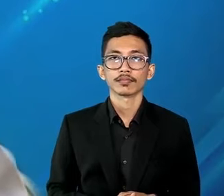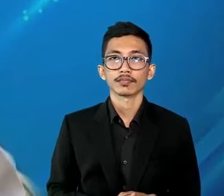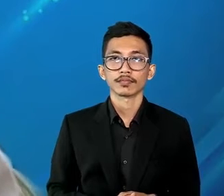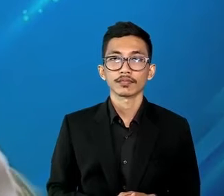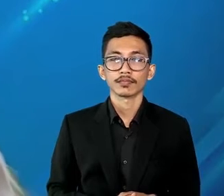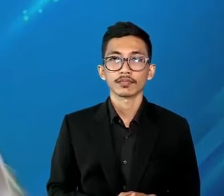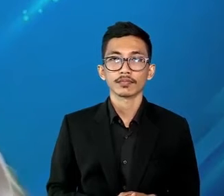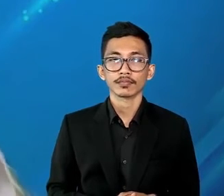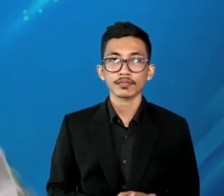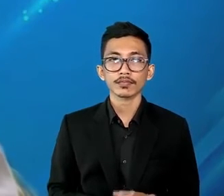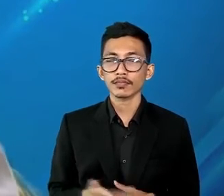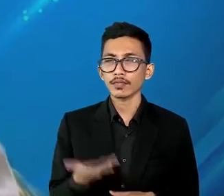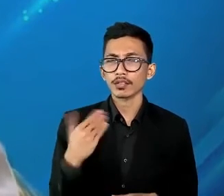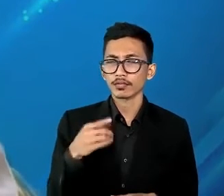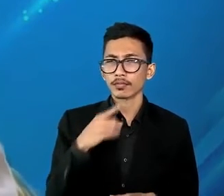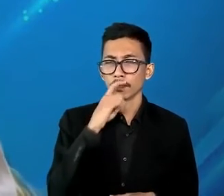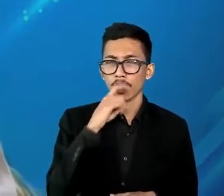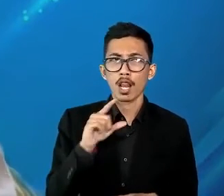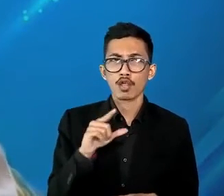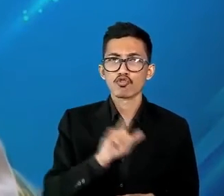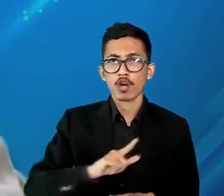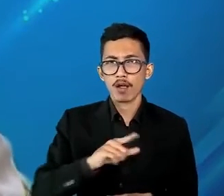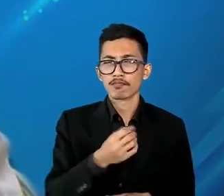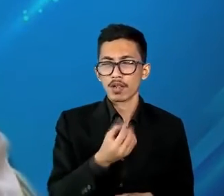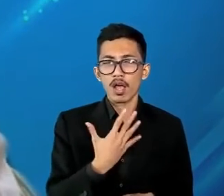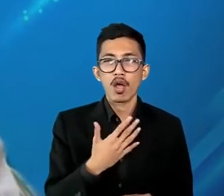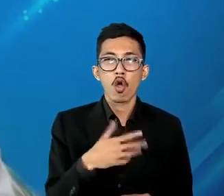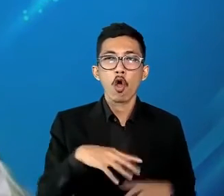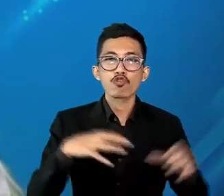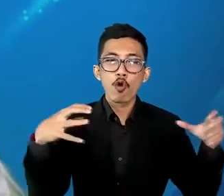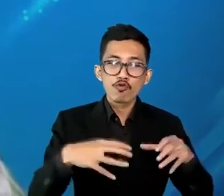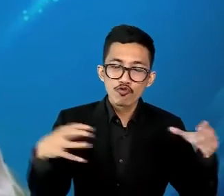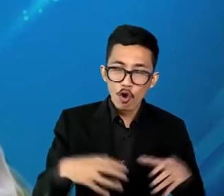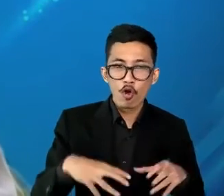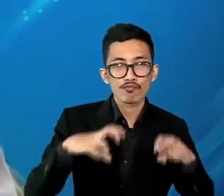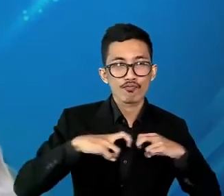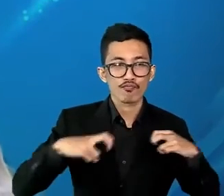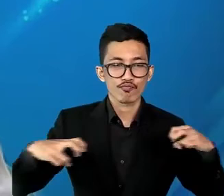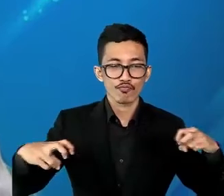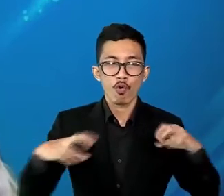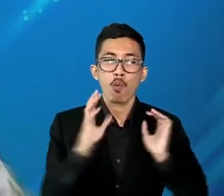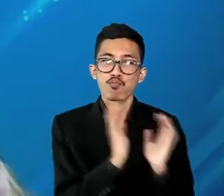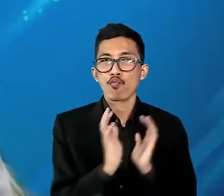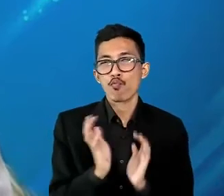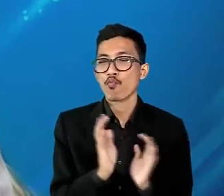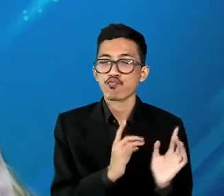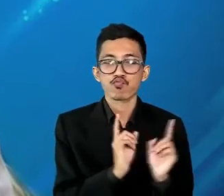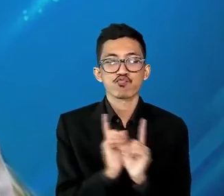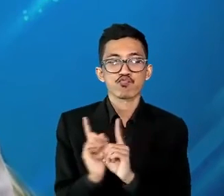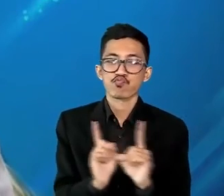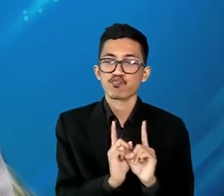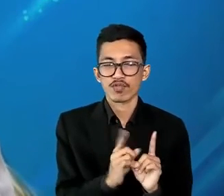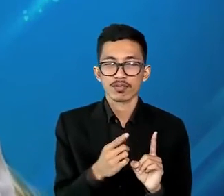yang tadi Pak Lurah sampaikan senangnya nongkrong-nongkrong, ngobrol kesana kesini, mereka tidak berpikir